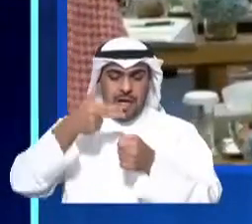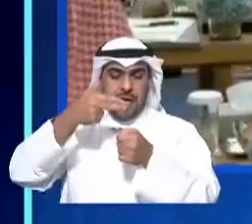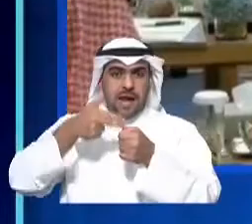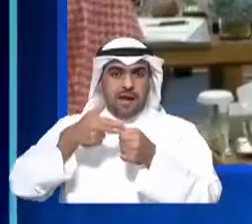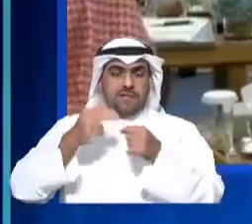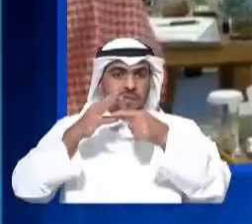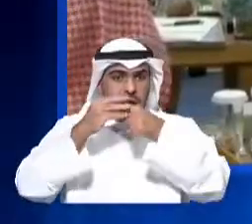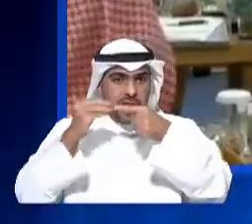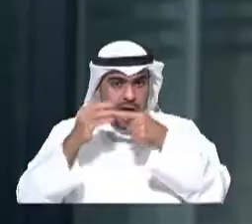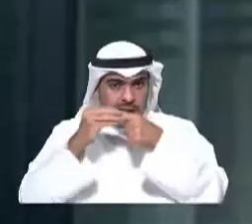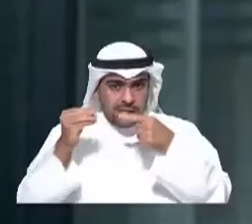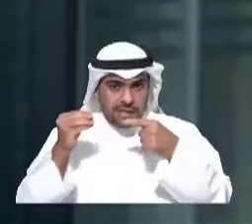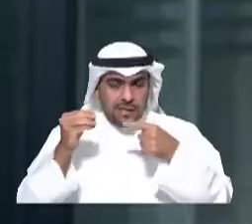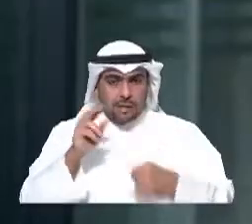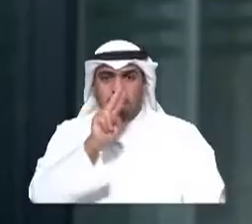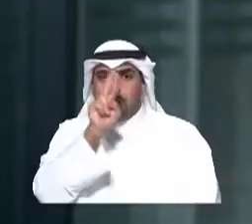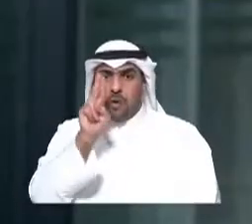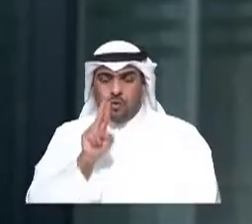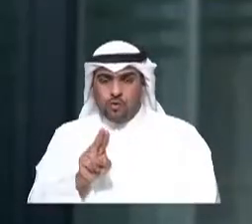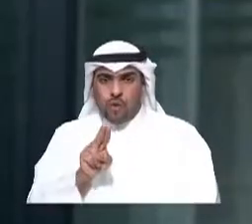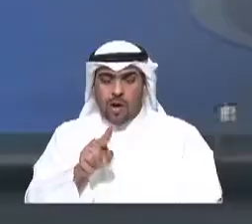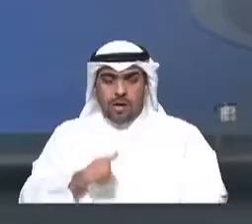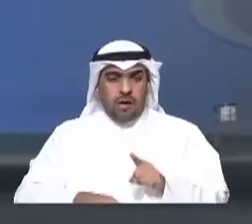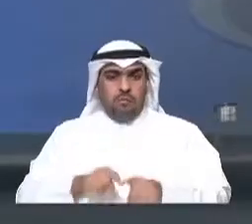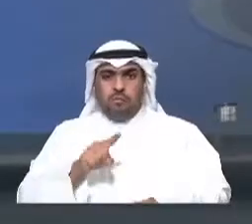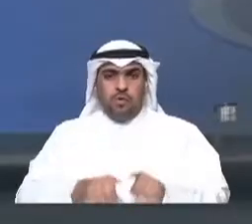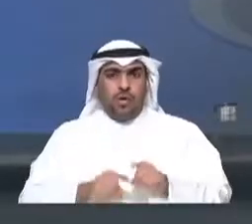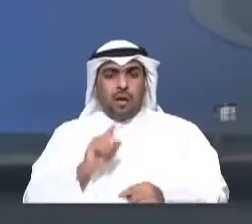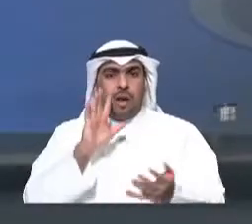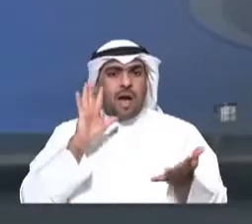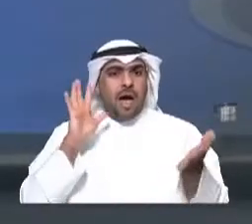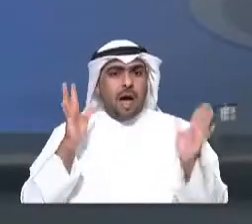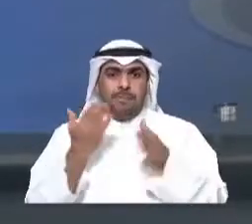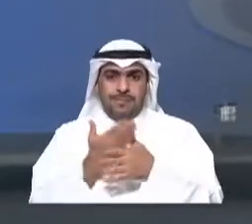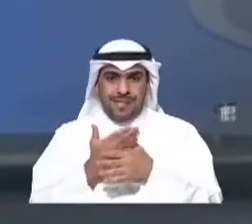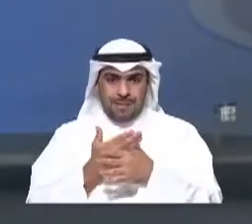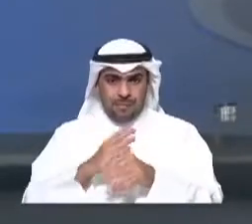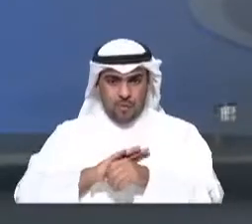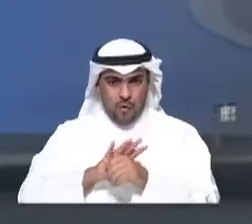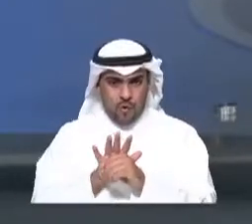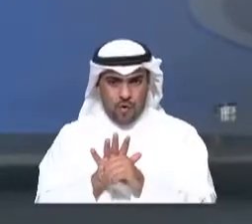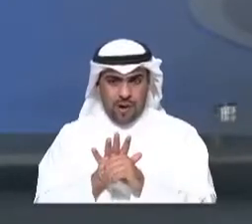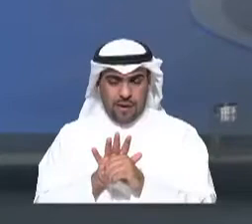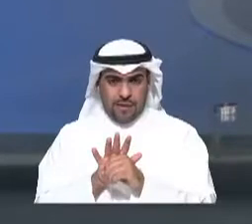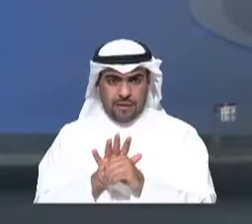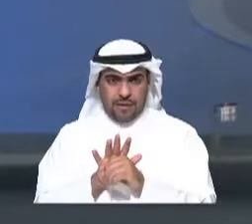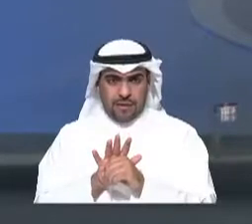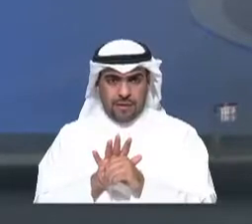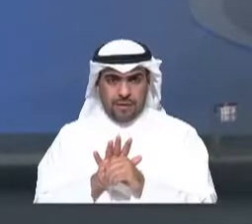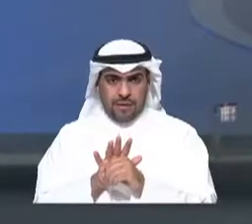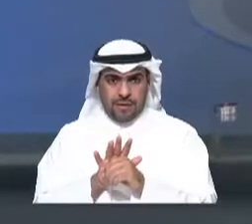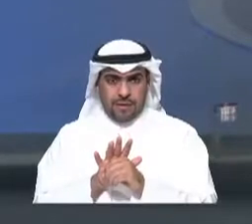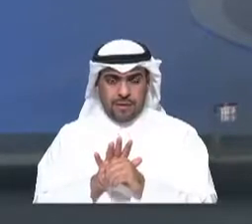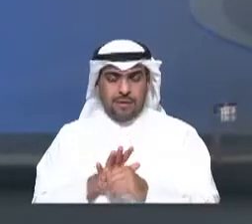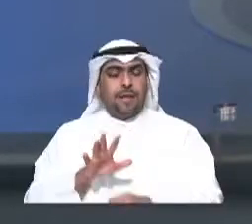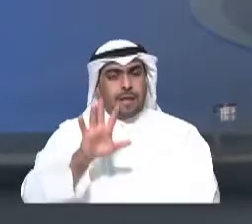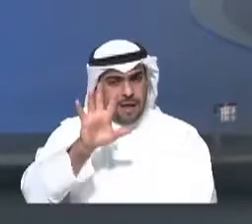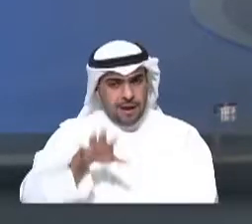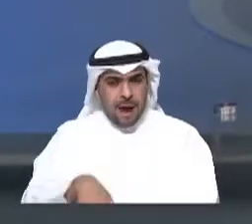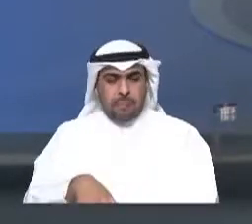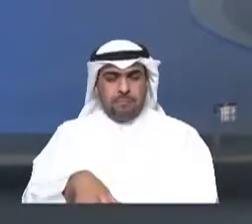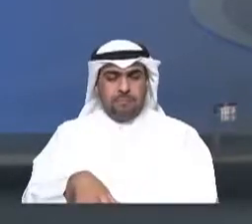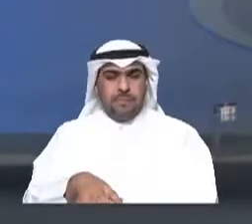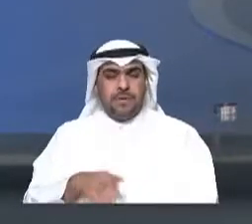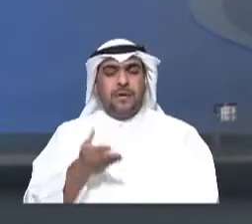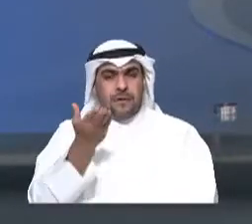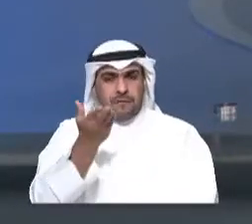كورونا كانت هي السبب برأيك، أو أزمة سياسية روسيا وأوكرانيا، هل هي إيران؟ هو خلطة عجينة كلها. نعم. إجت مع بعض. هي إجت مع